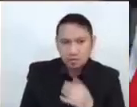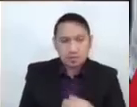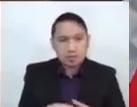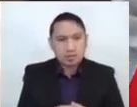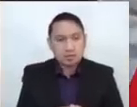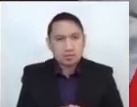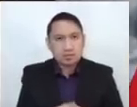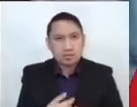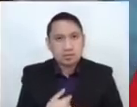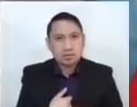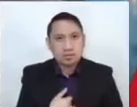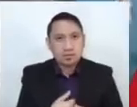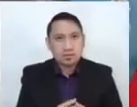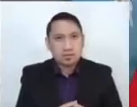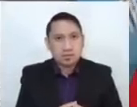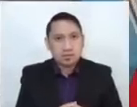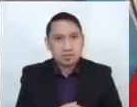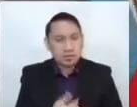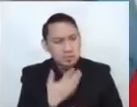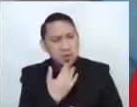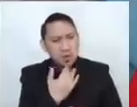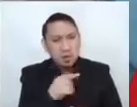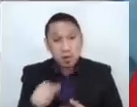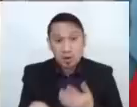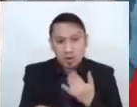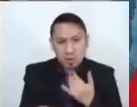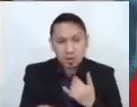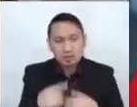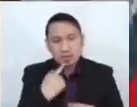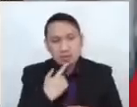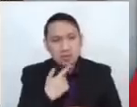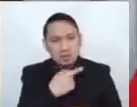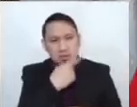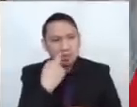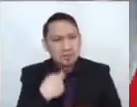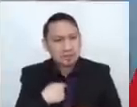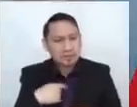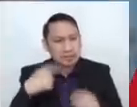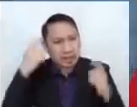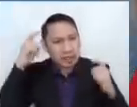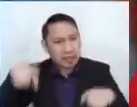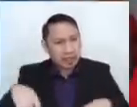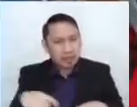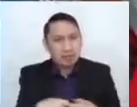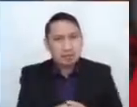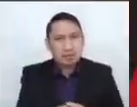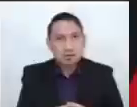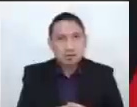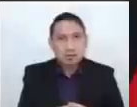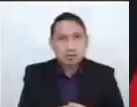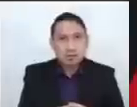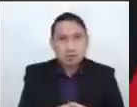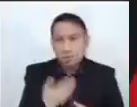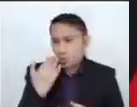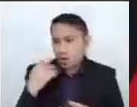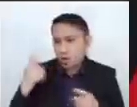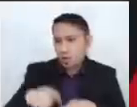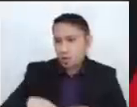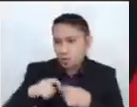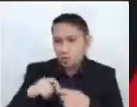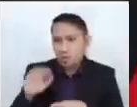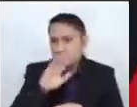ko lang. Bakit? Sabi niya, sir, hindi nagkaintindi ang ganito. Bakit kayo nagsususpend? Never kayo